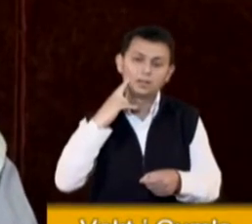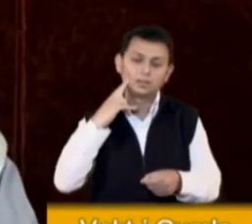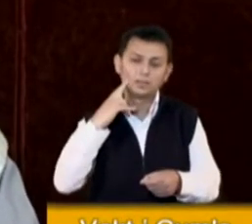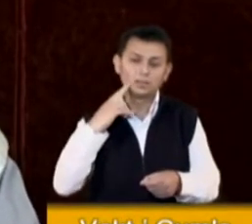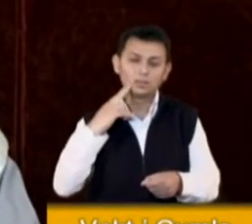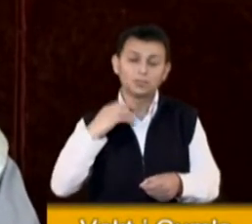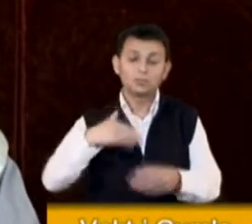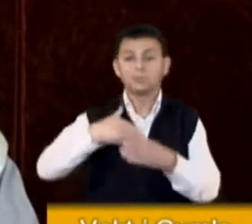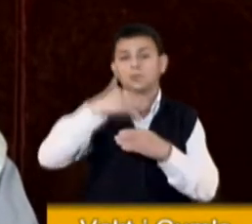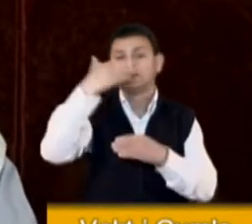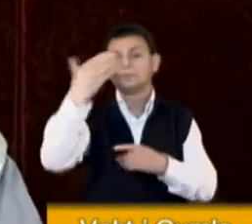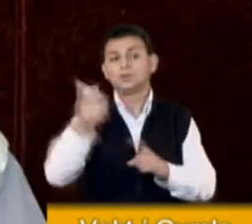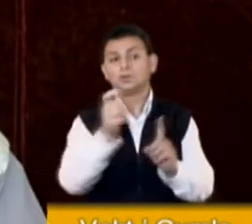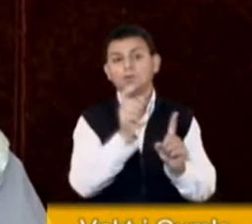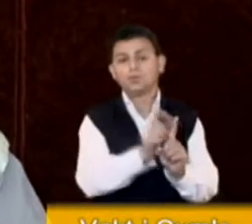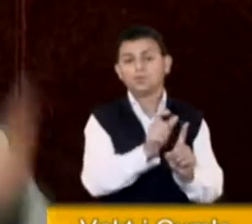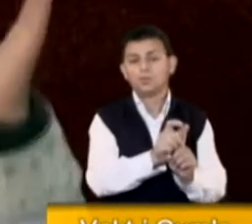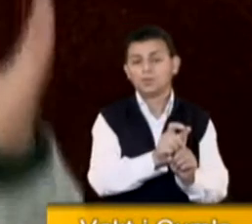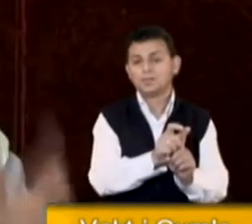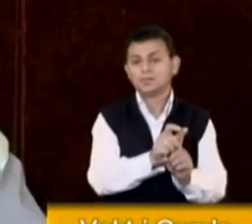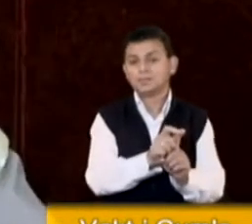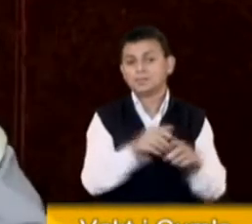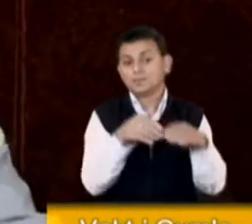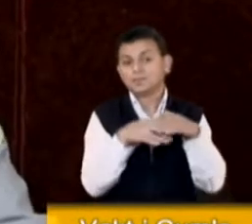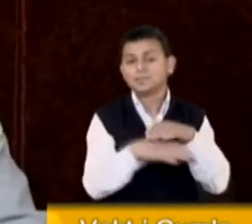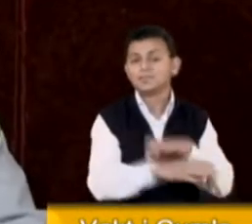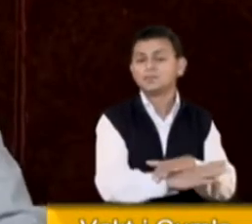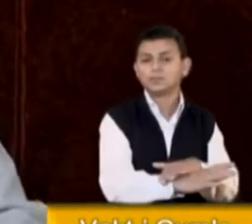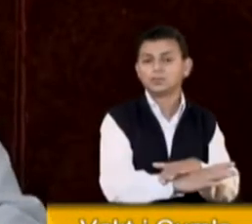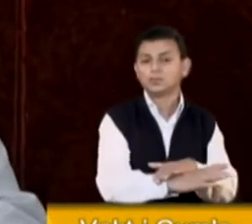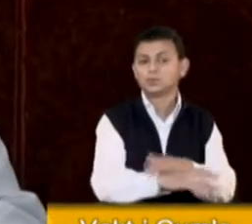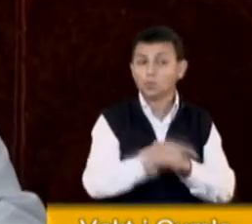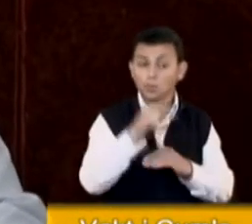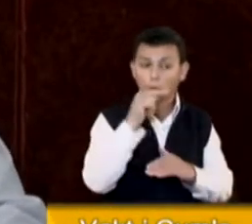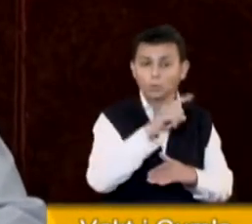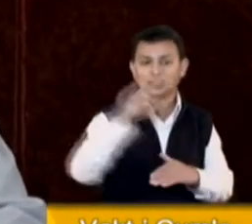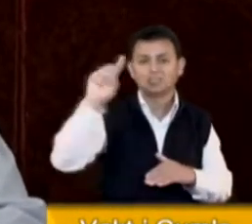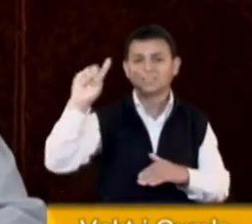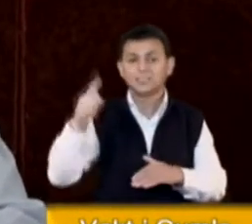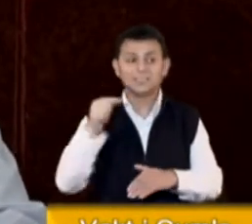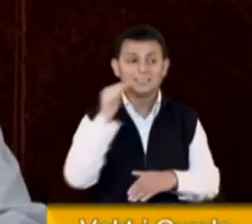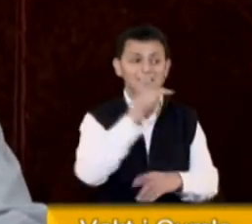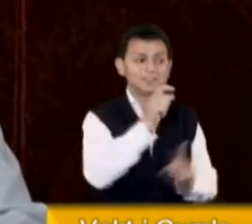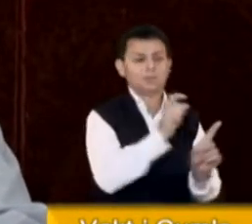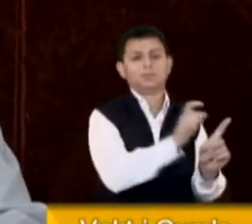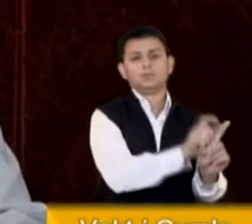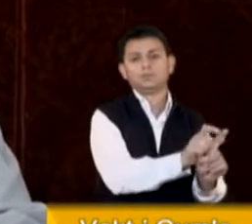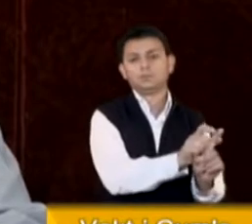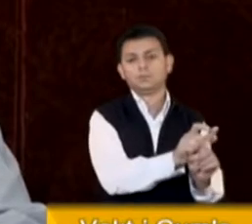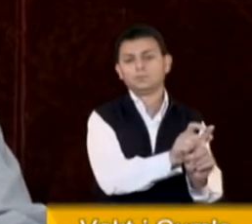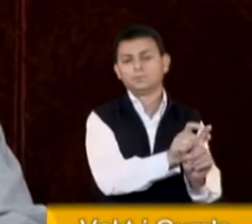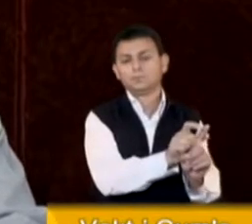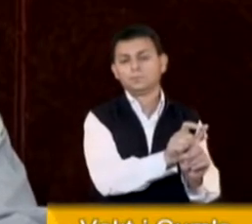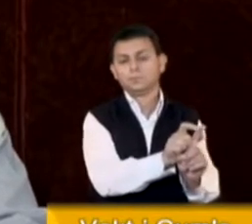başka bir şeylerin korumasına sığınıyorsun, öyleyse var git seni o sığındığın şey korusun gibi